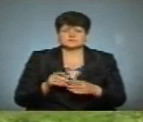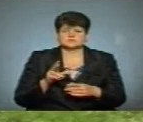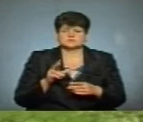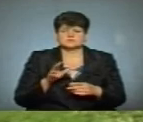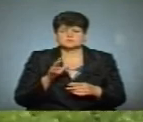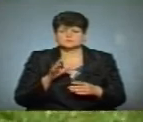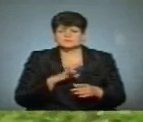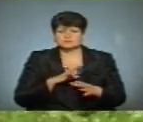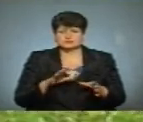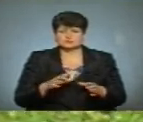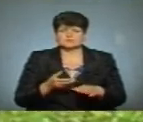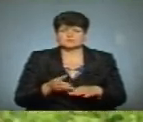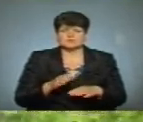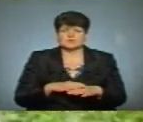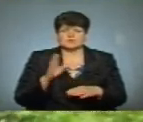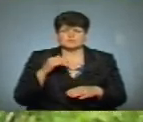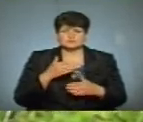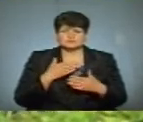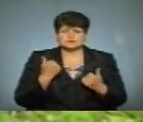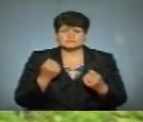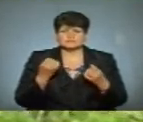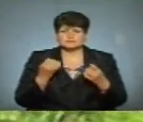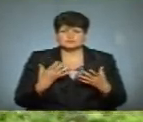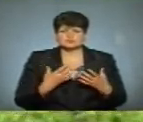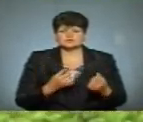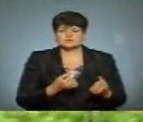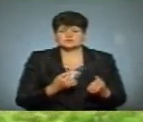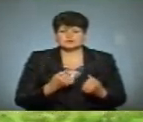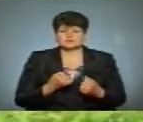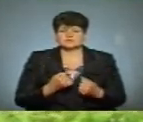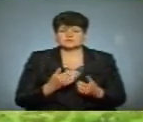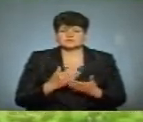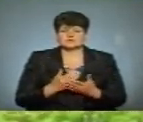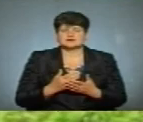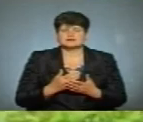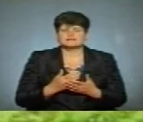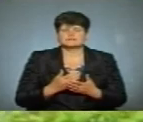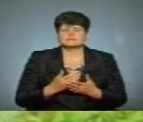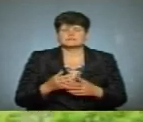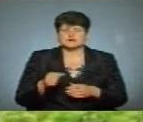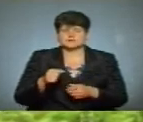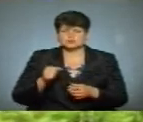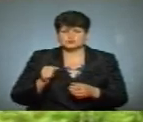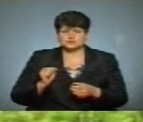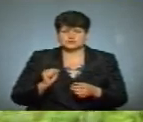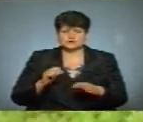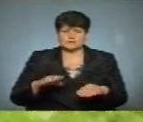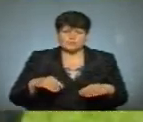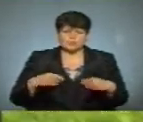було гідроудару. Вода не подана. Ви просто тягнете на себе, йде рівень, ви тягнете на себе ручку і